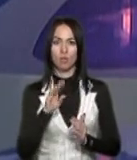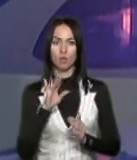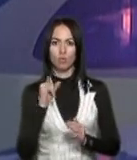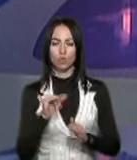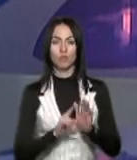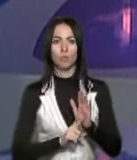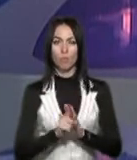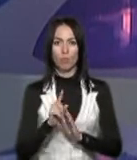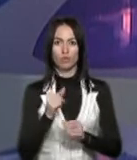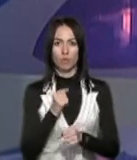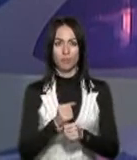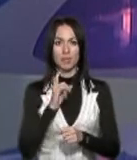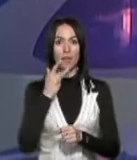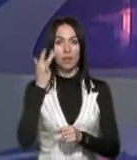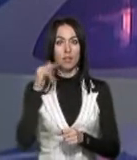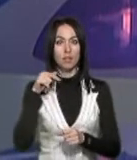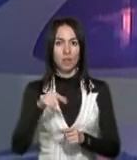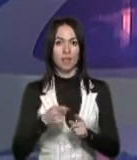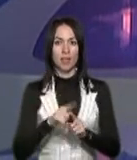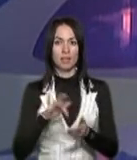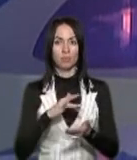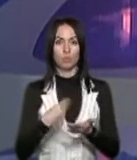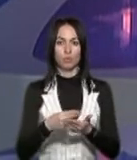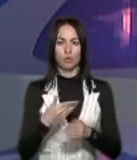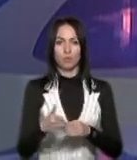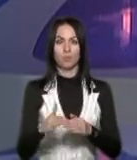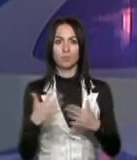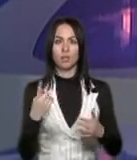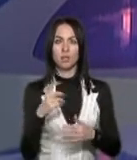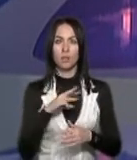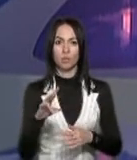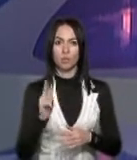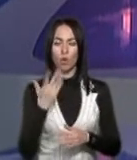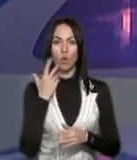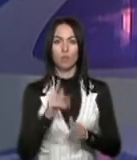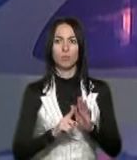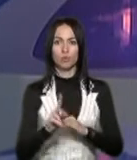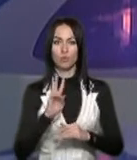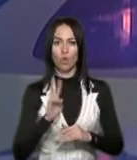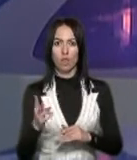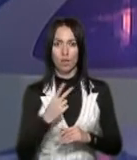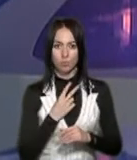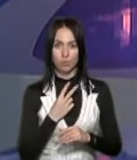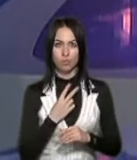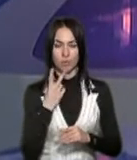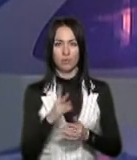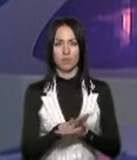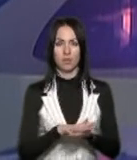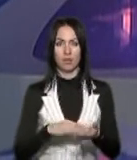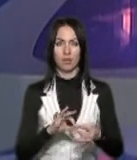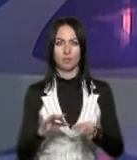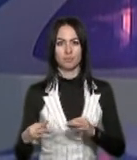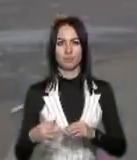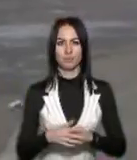прокладати влітку. На це з міського бюджету надали понад 100 мільйонів гривень. Коли ходитимуть тролейбуси новою лінією, Світлана Стеценко